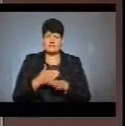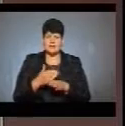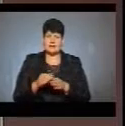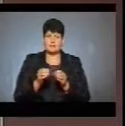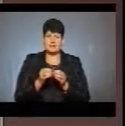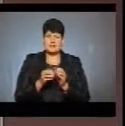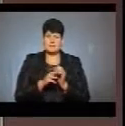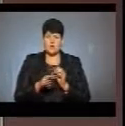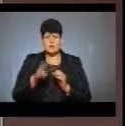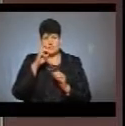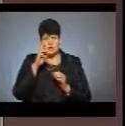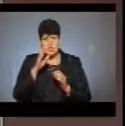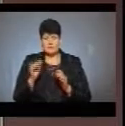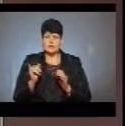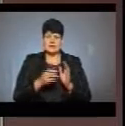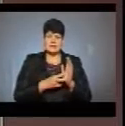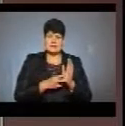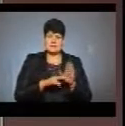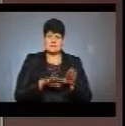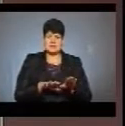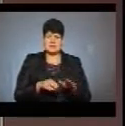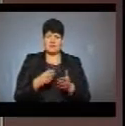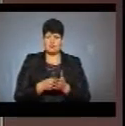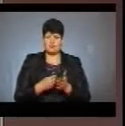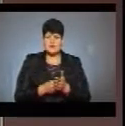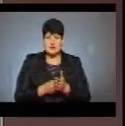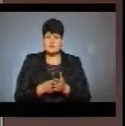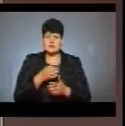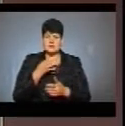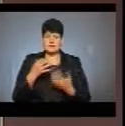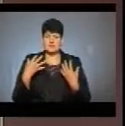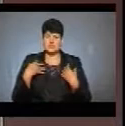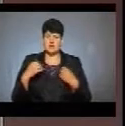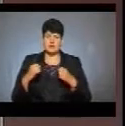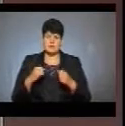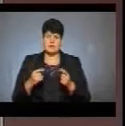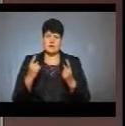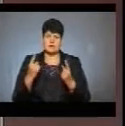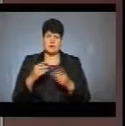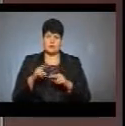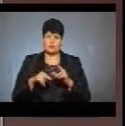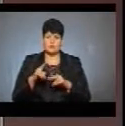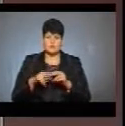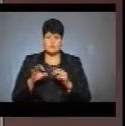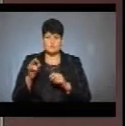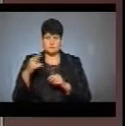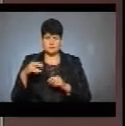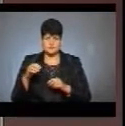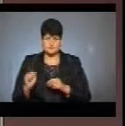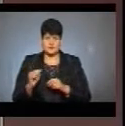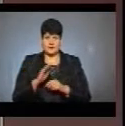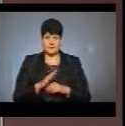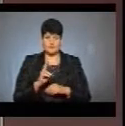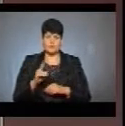10 мільйонів з державного та по 7 з місцевого бюджетів, повідомив начальник управління капітального будівництва облдержадміністрації